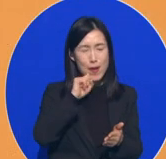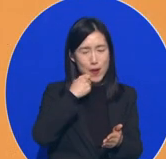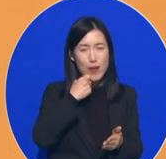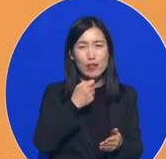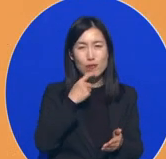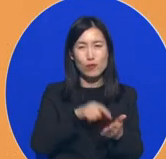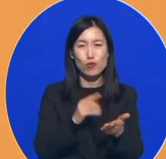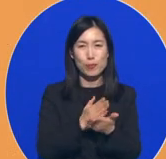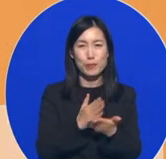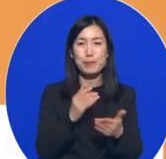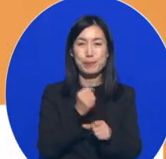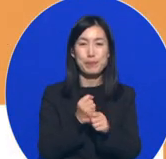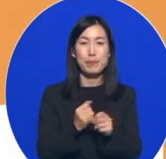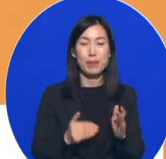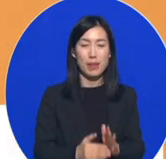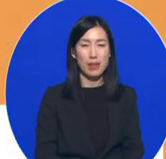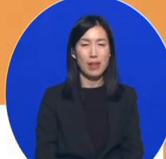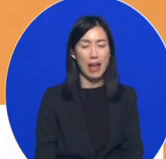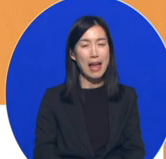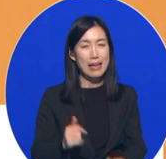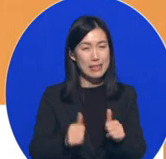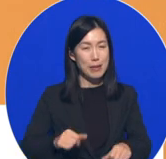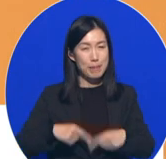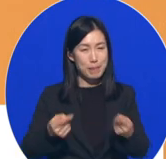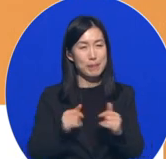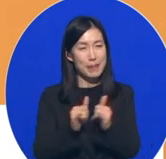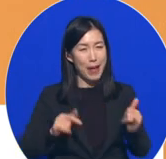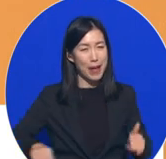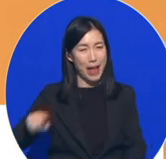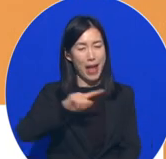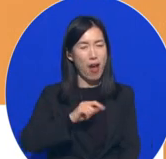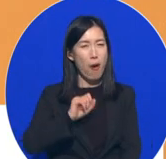높였습니다 수험생들이 다소 어렵게